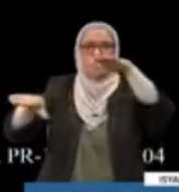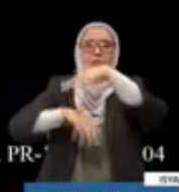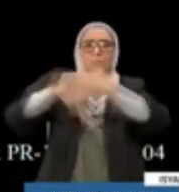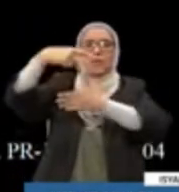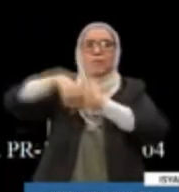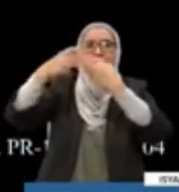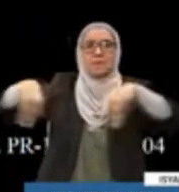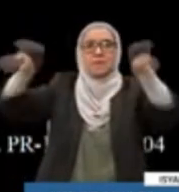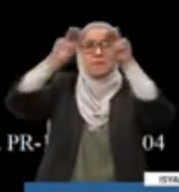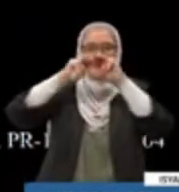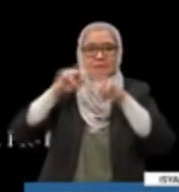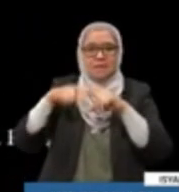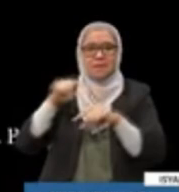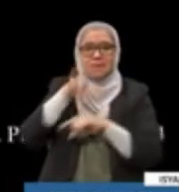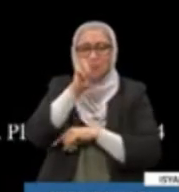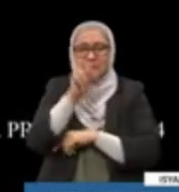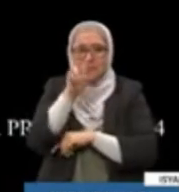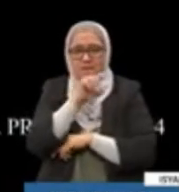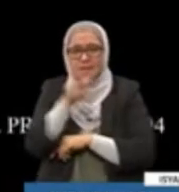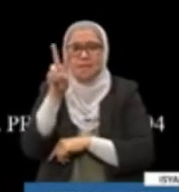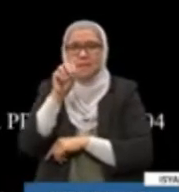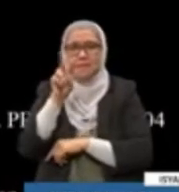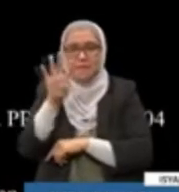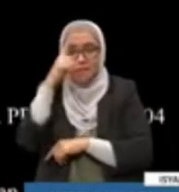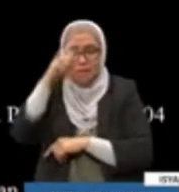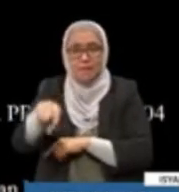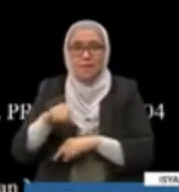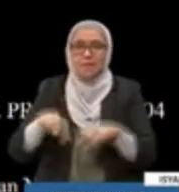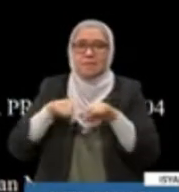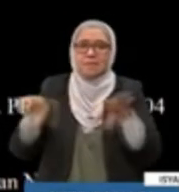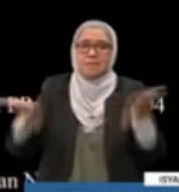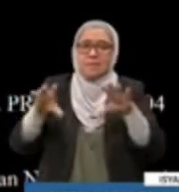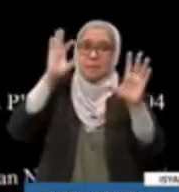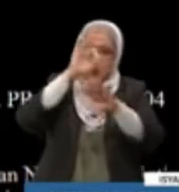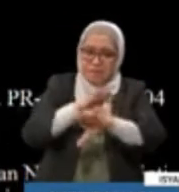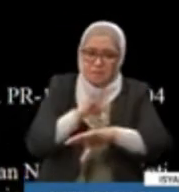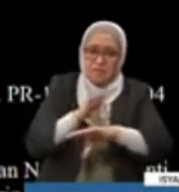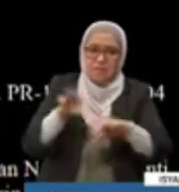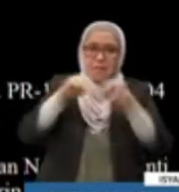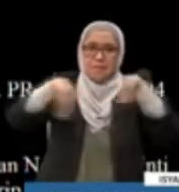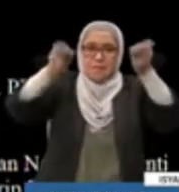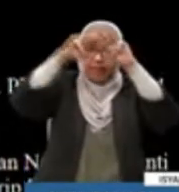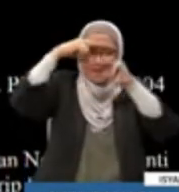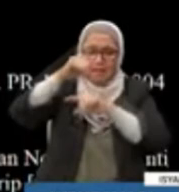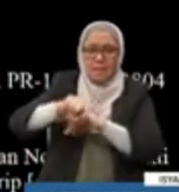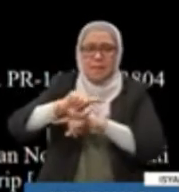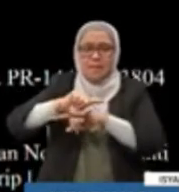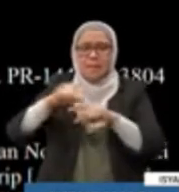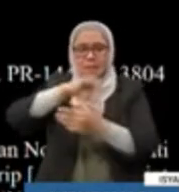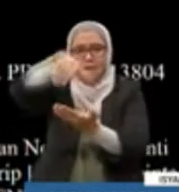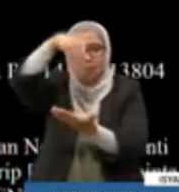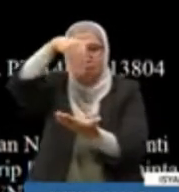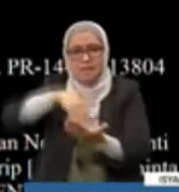2020-2024 dan dilaksanakan bagi memperluas dan fungsi masjid sebagai pusat communities Tempat yang menyediakan berbagai kemudahan